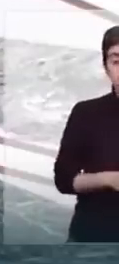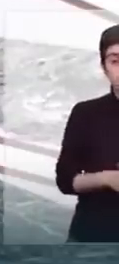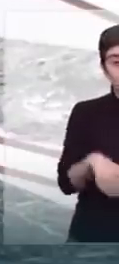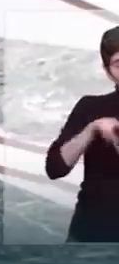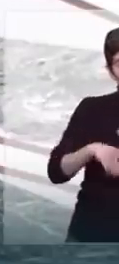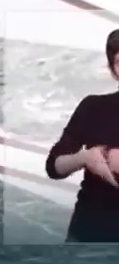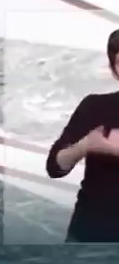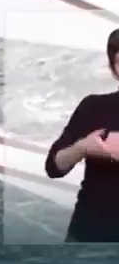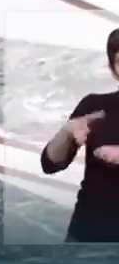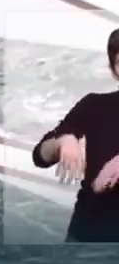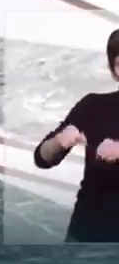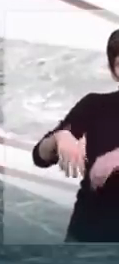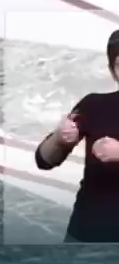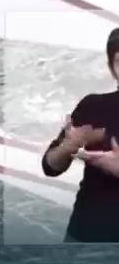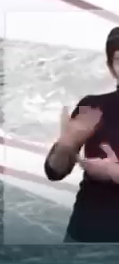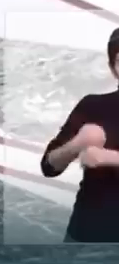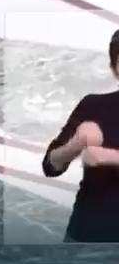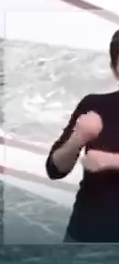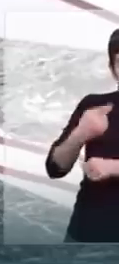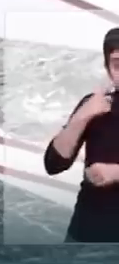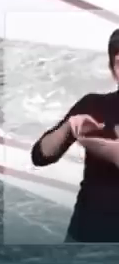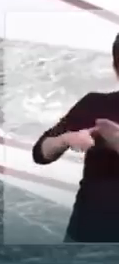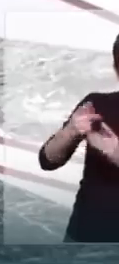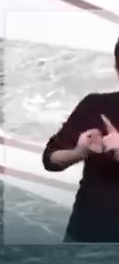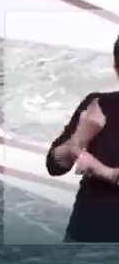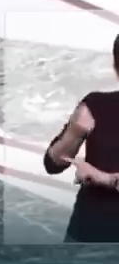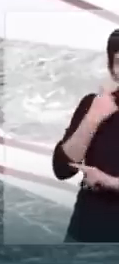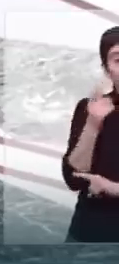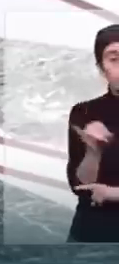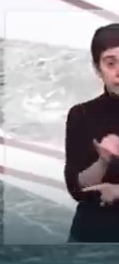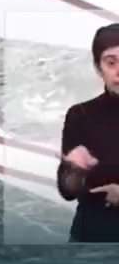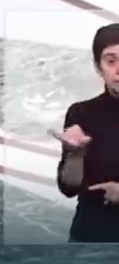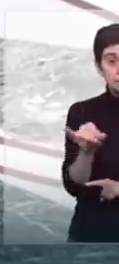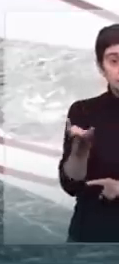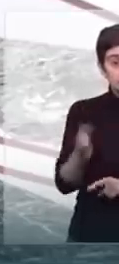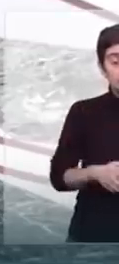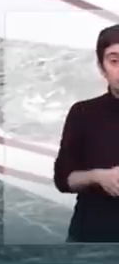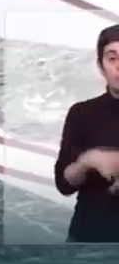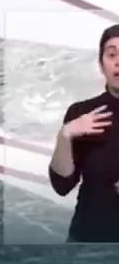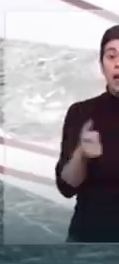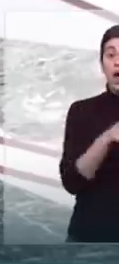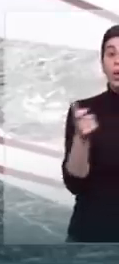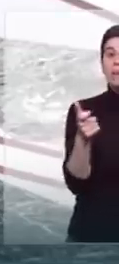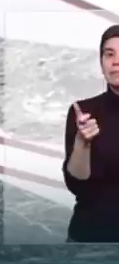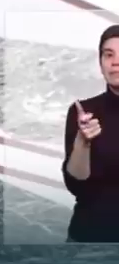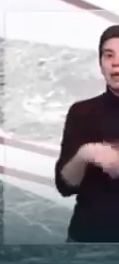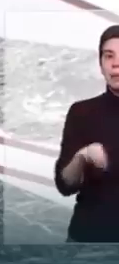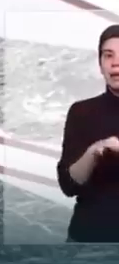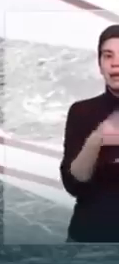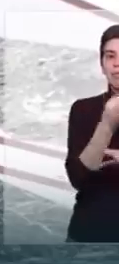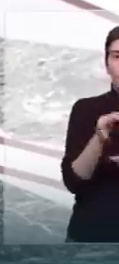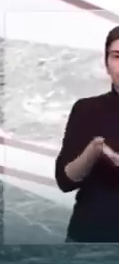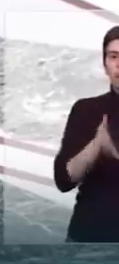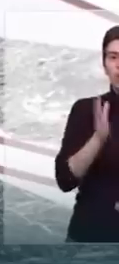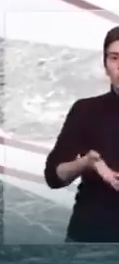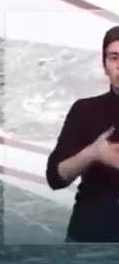mesures d'aide à l'emploi et à l'embauche et à la contractualisation destinées justement à ce que des grands groupes qui ont déserté notre pays depuis pas 5 ans, pas 10